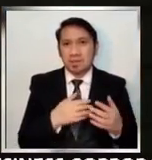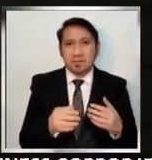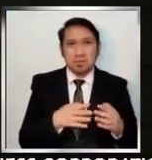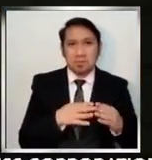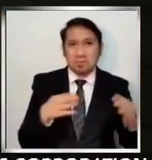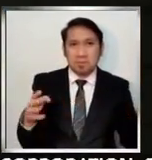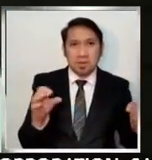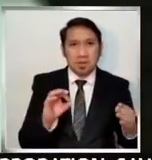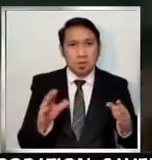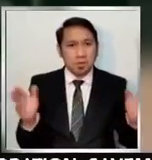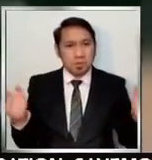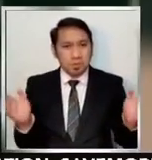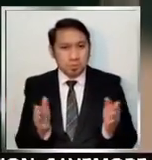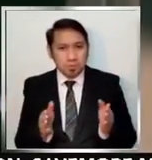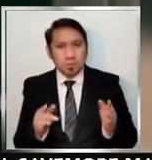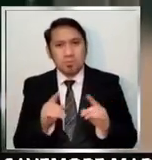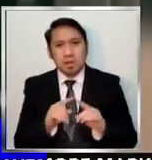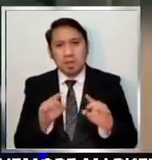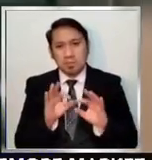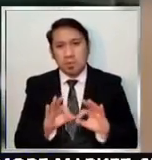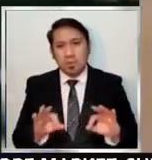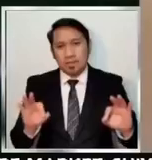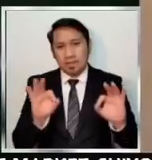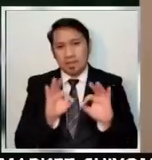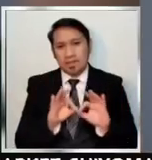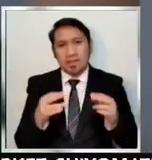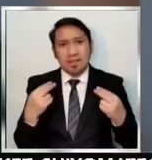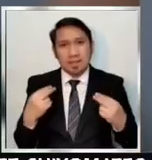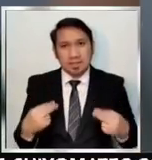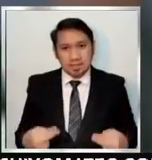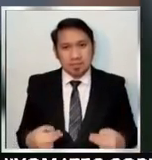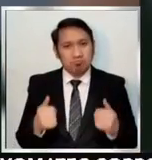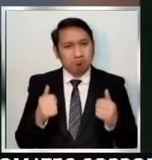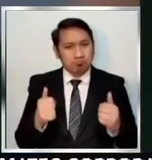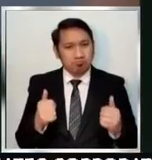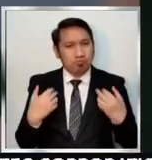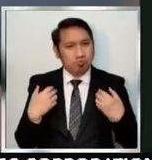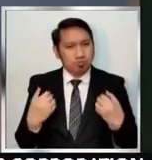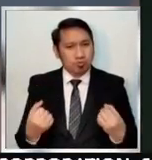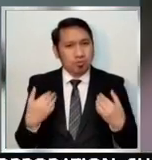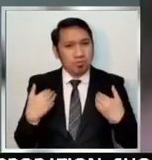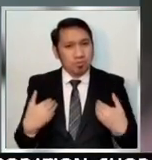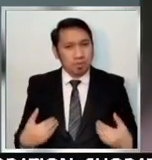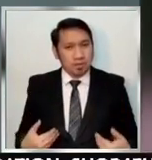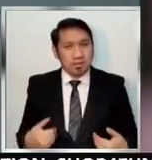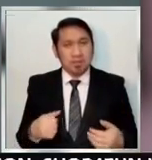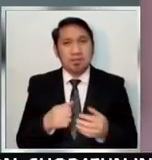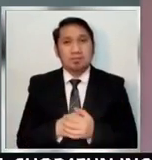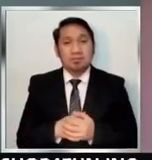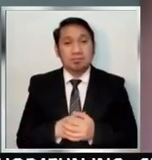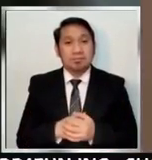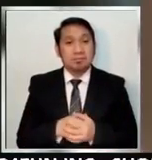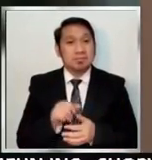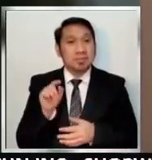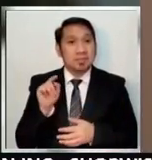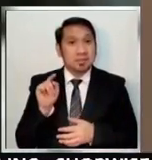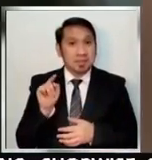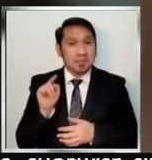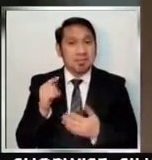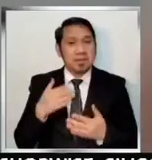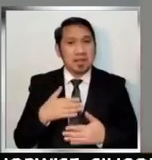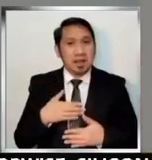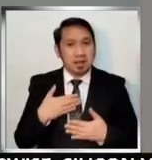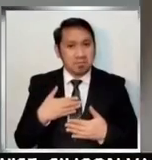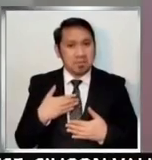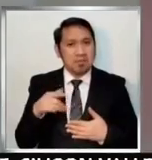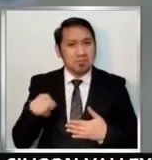As long as healthy ka po. Blessed din daw si Jillian na mapabilang sa Abot Kamay na Pangarap kung saan kalog at masaya ang co-stars at